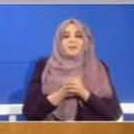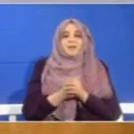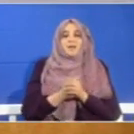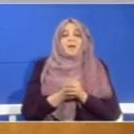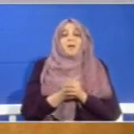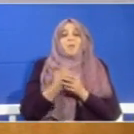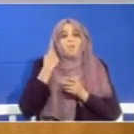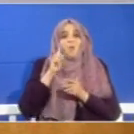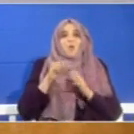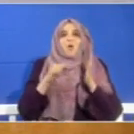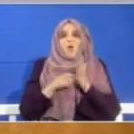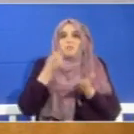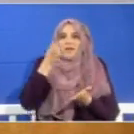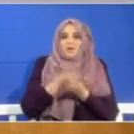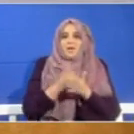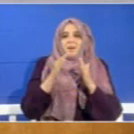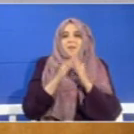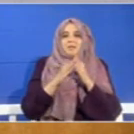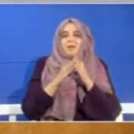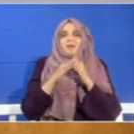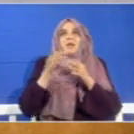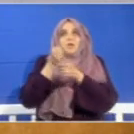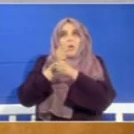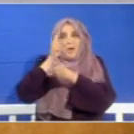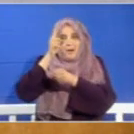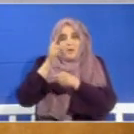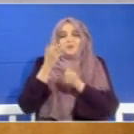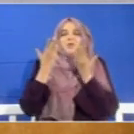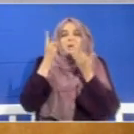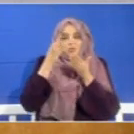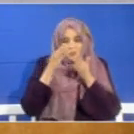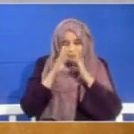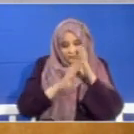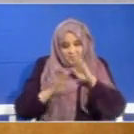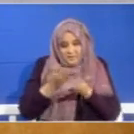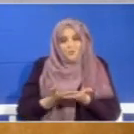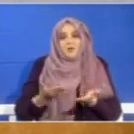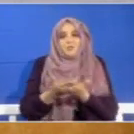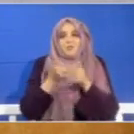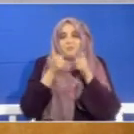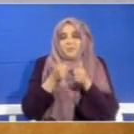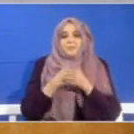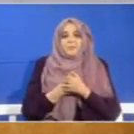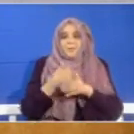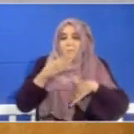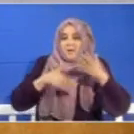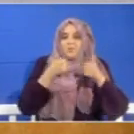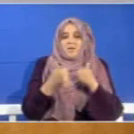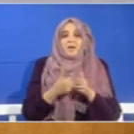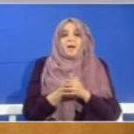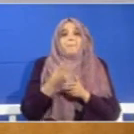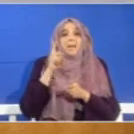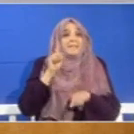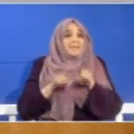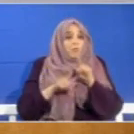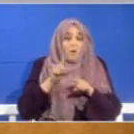شار السكن يتوكل على الله تعالى ورب يصلح له احواله ان شاء الله. لكن احيانا فعلا